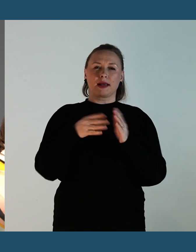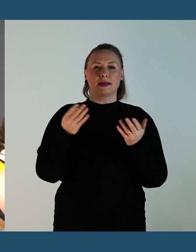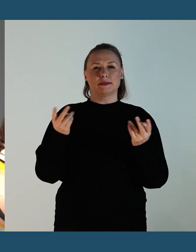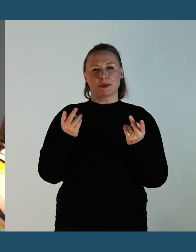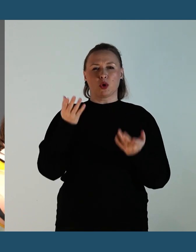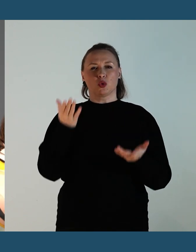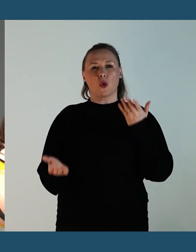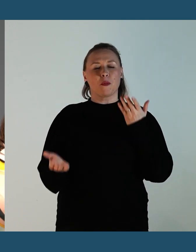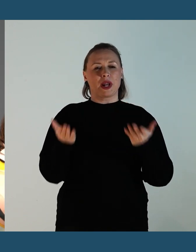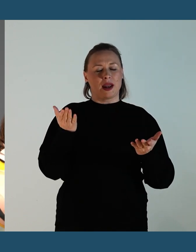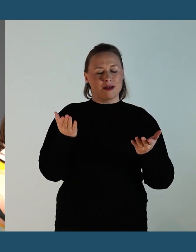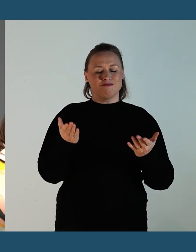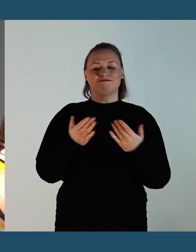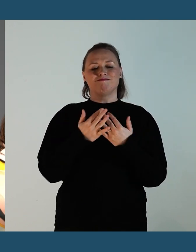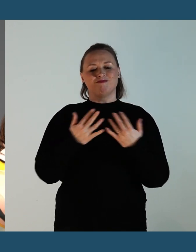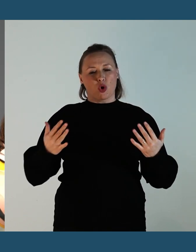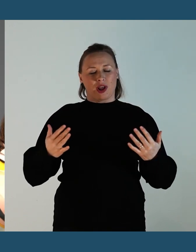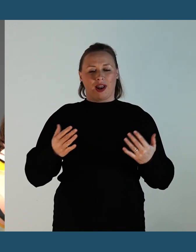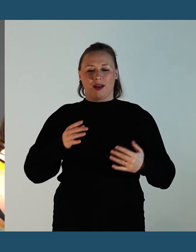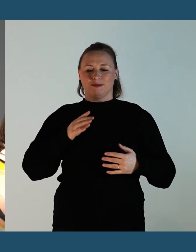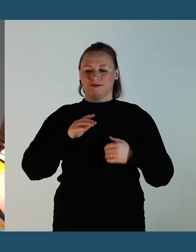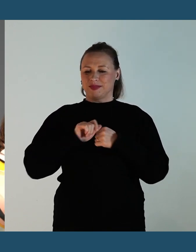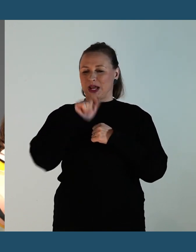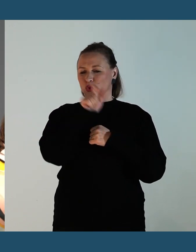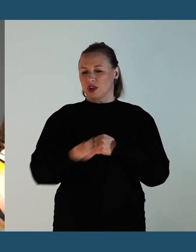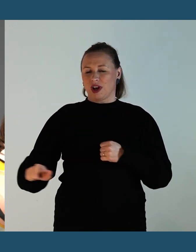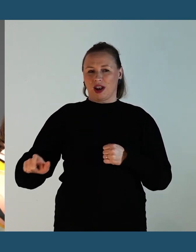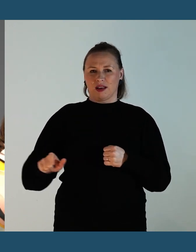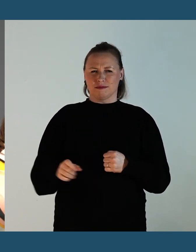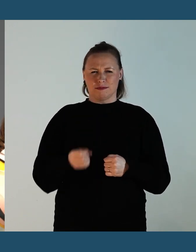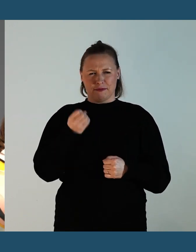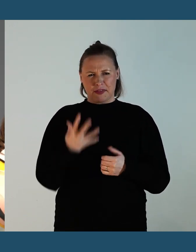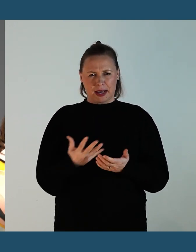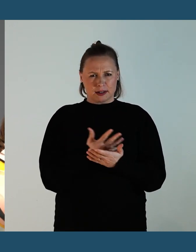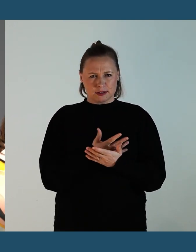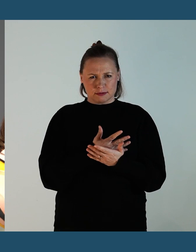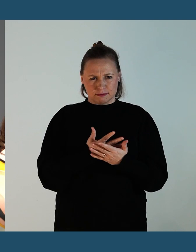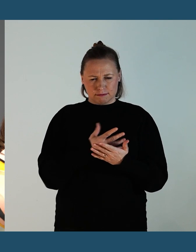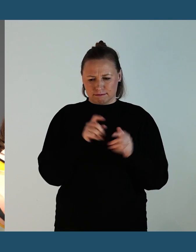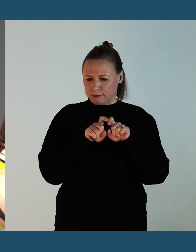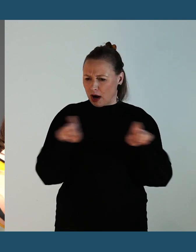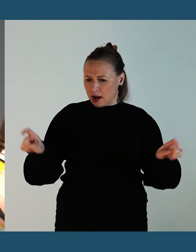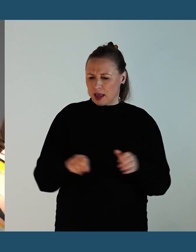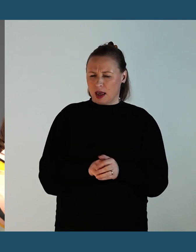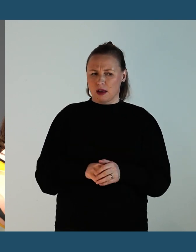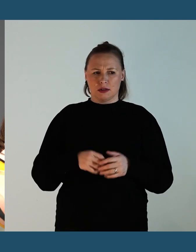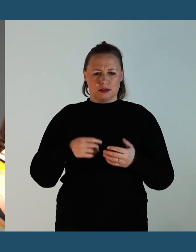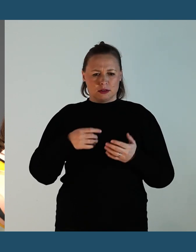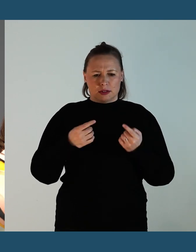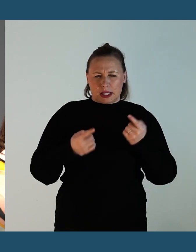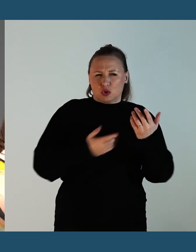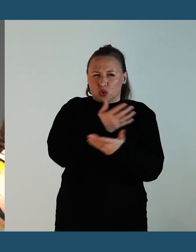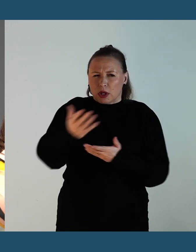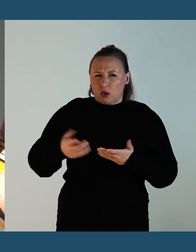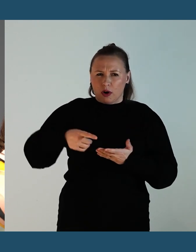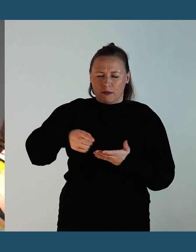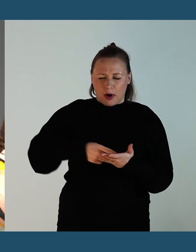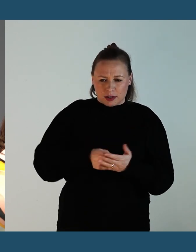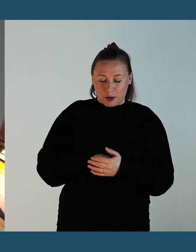monelle kysymys oli vieras. Se edellytti, että sai käydä kunnon keskustelua ja ymmärtää, että mistä on kysymys. Ja itsekin ajattelin, että olen